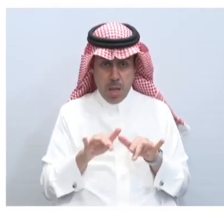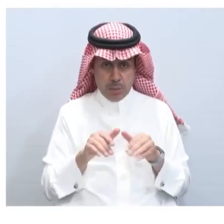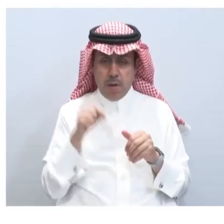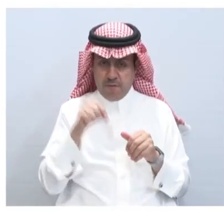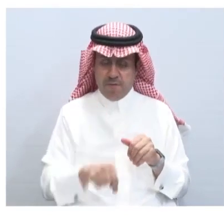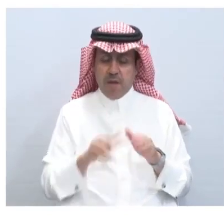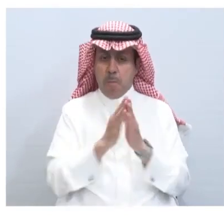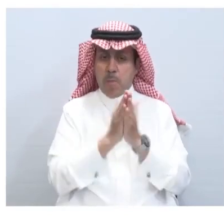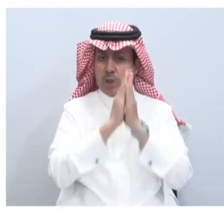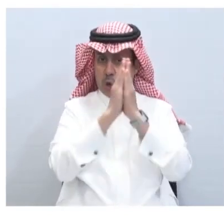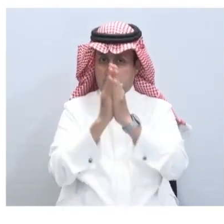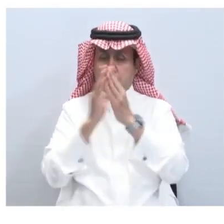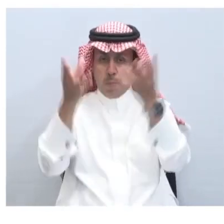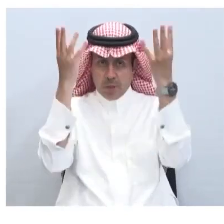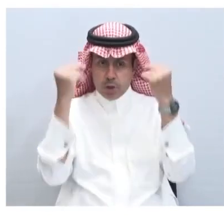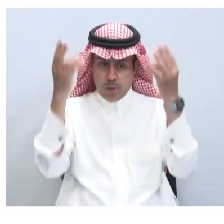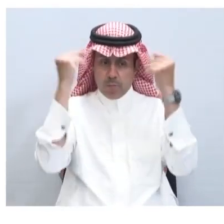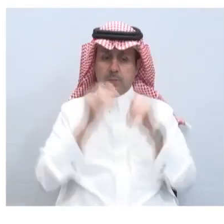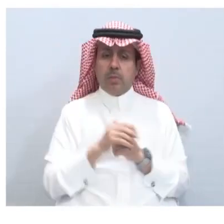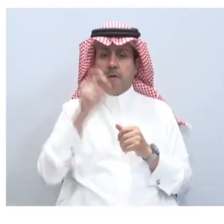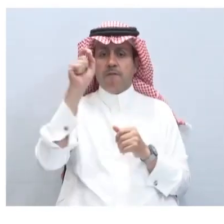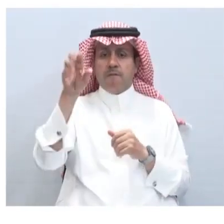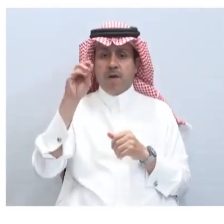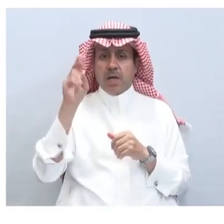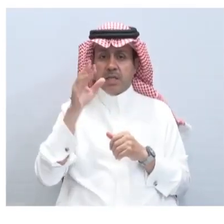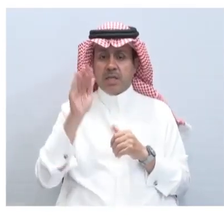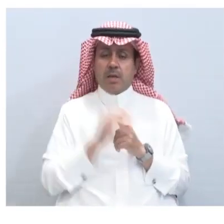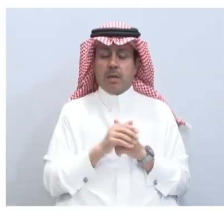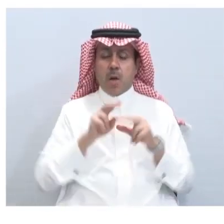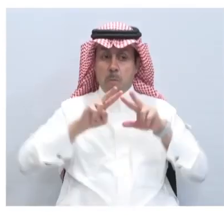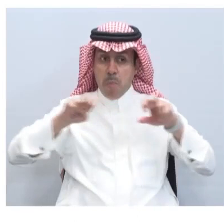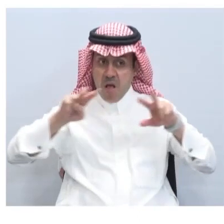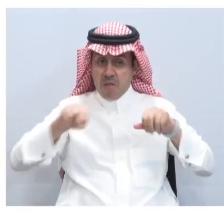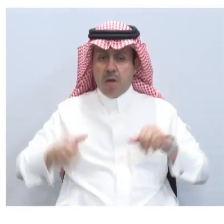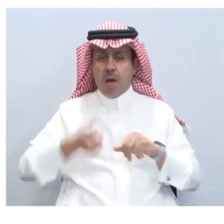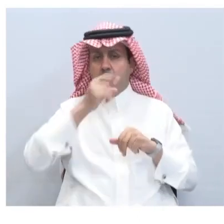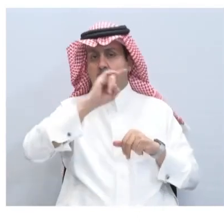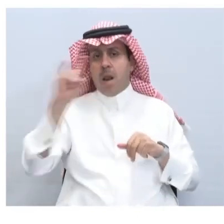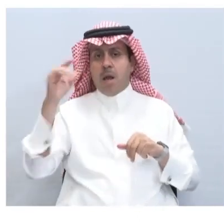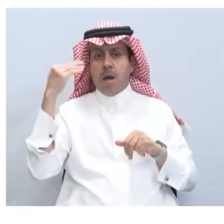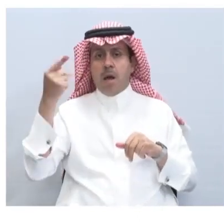الالي في المكتبات ومراكز المعلومات ذكرنا منها الفهرسه البحث والاعاره